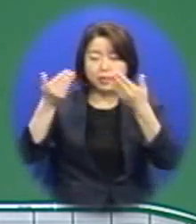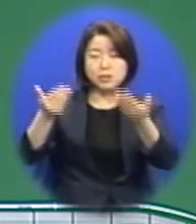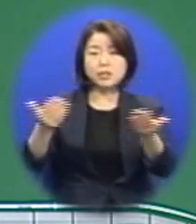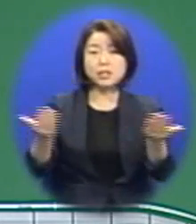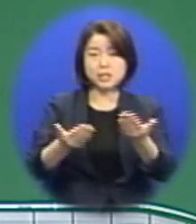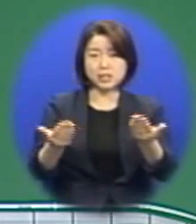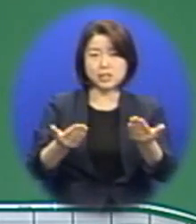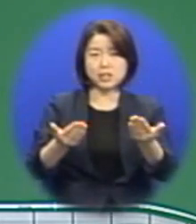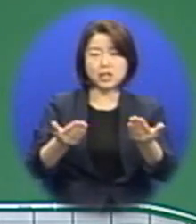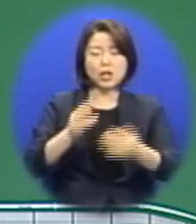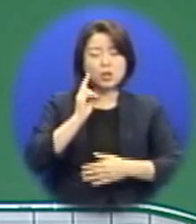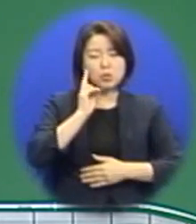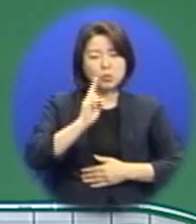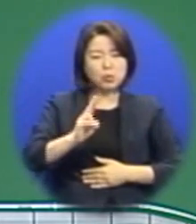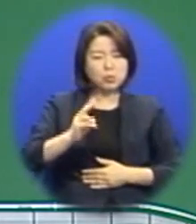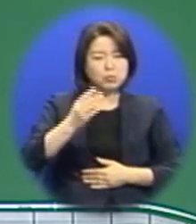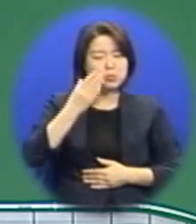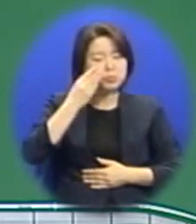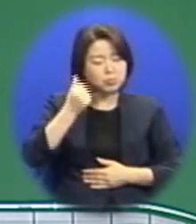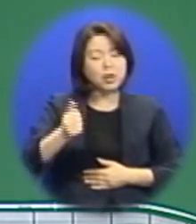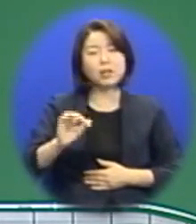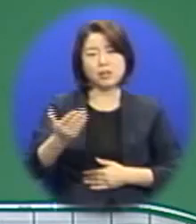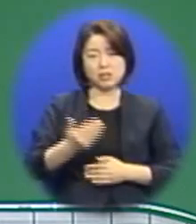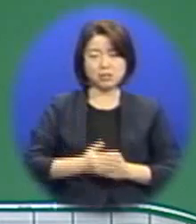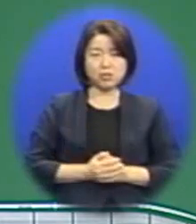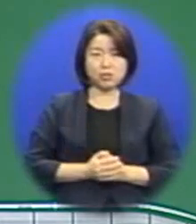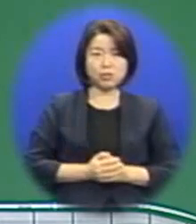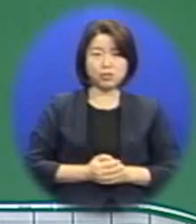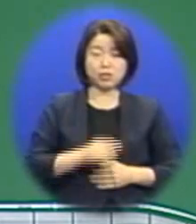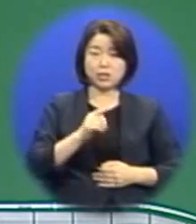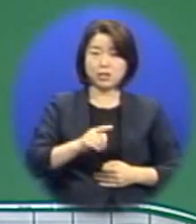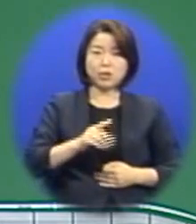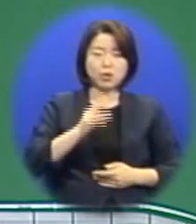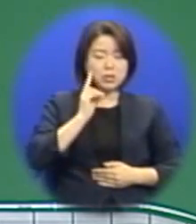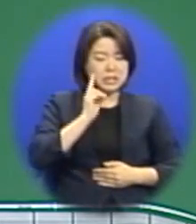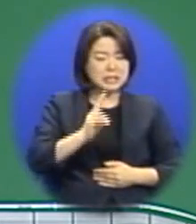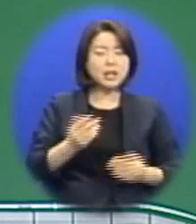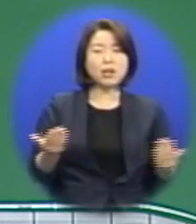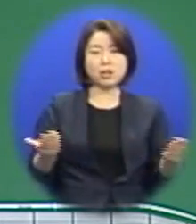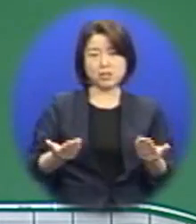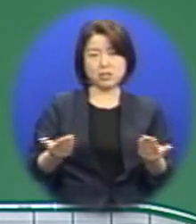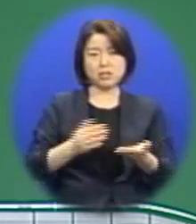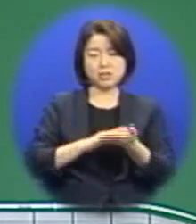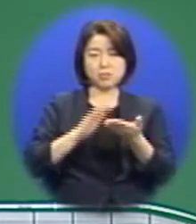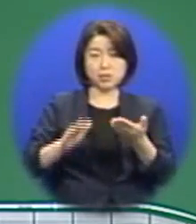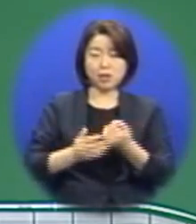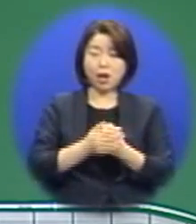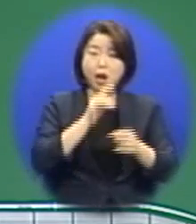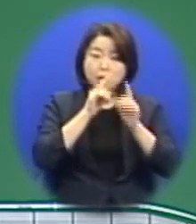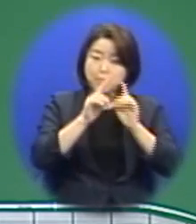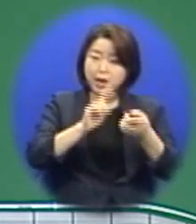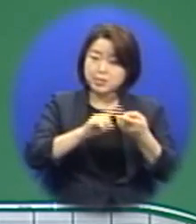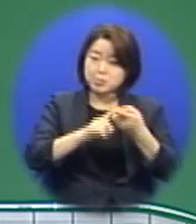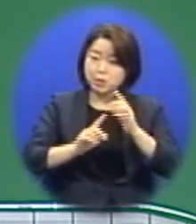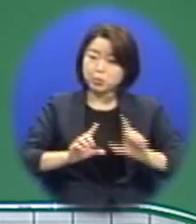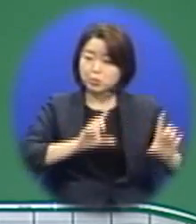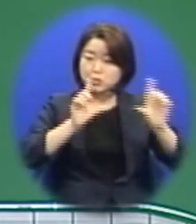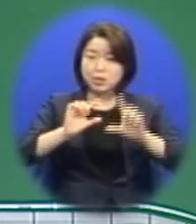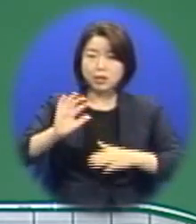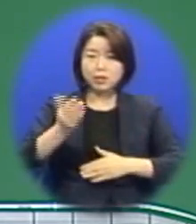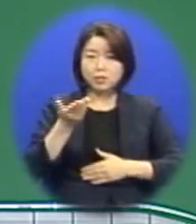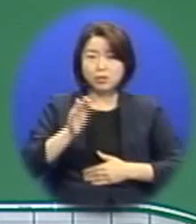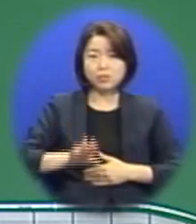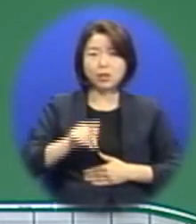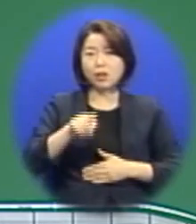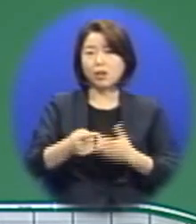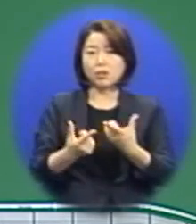너무나 익숙해져 있습니다. 이건 굉장히 심각한 문제죠. 말씀대로 살아야 하는데 그러지